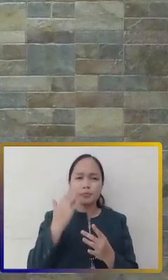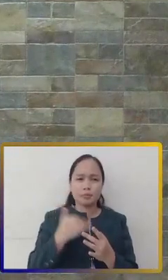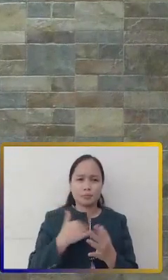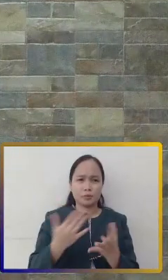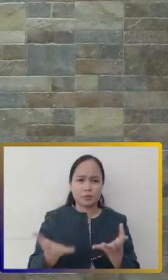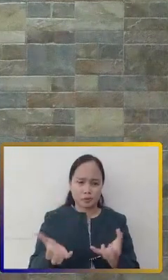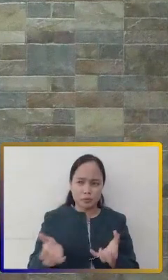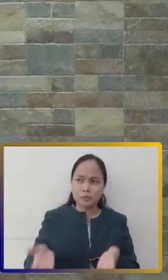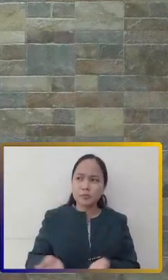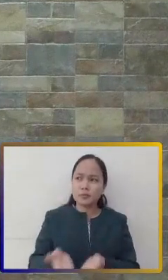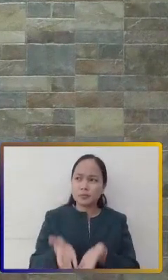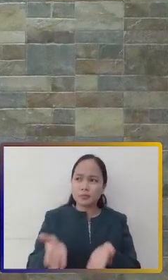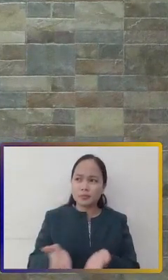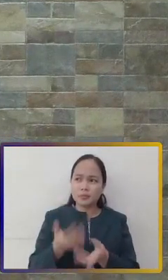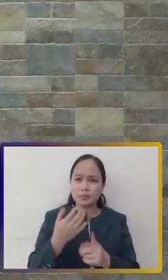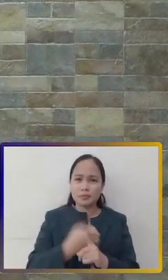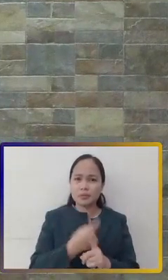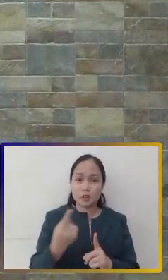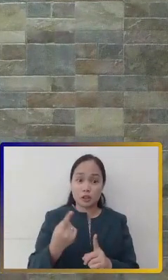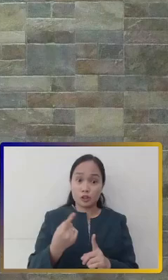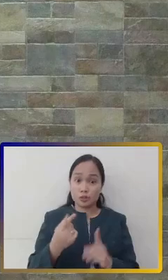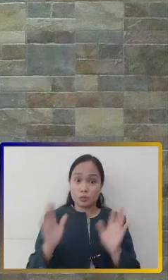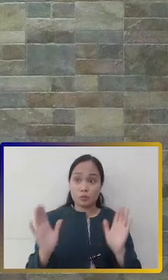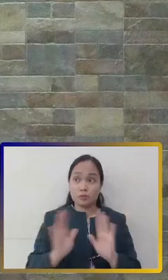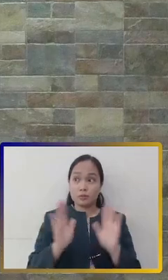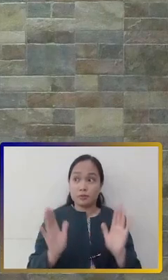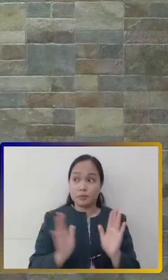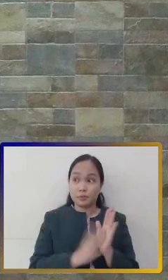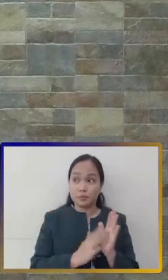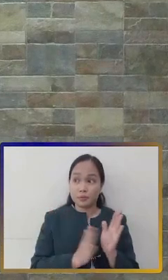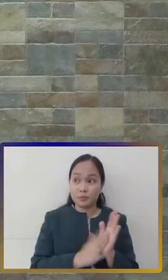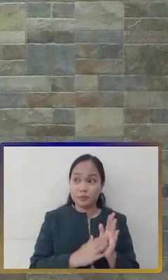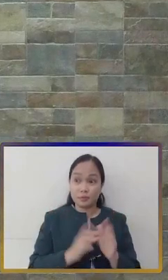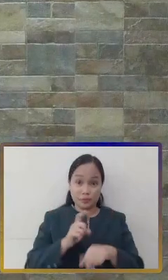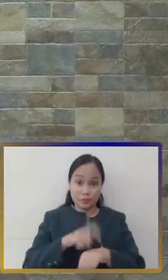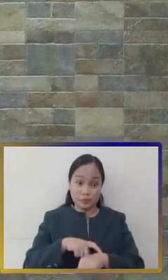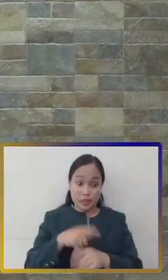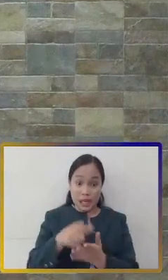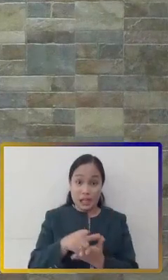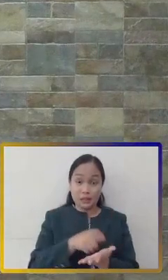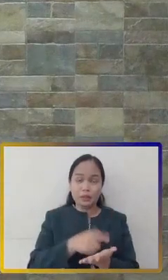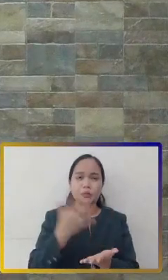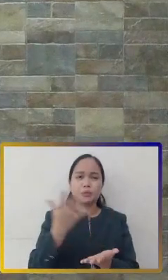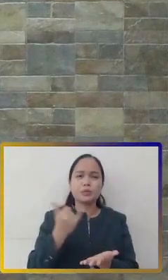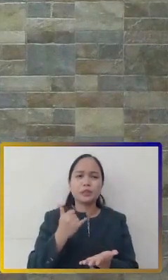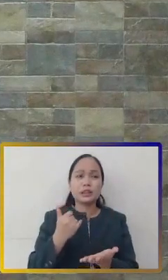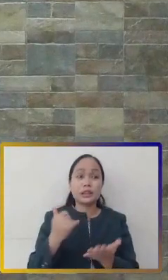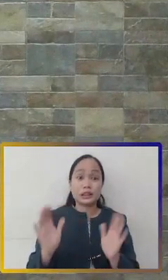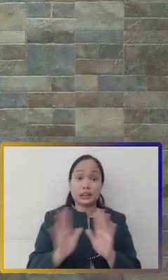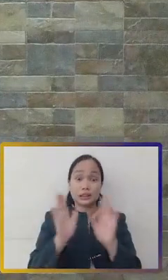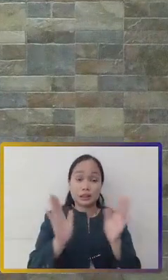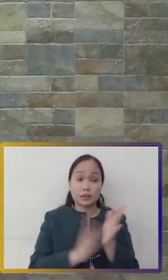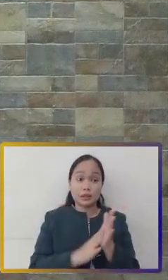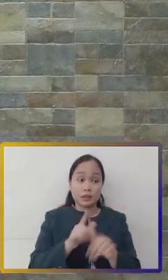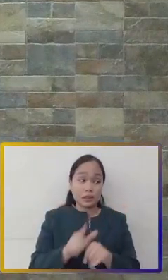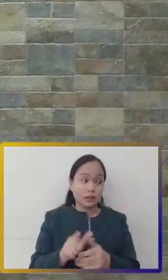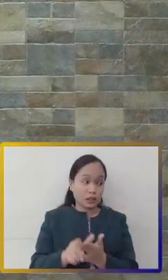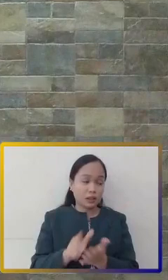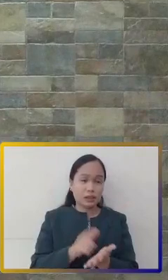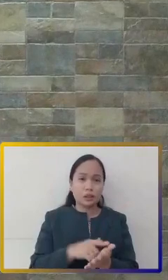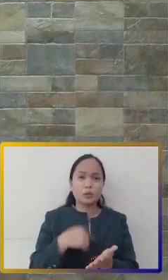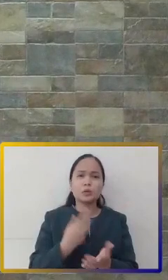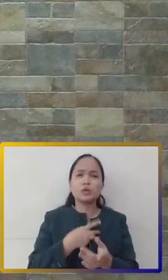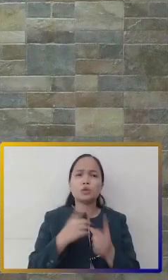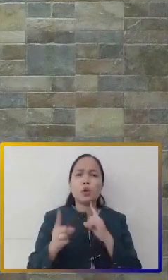nating basta-bastahin yung ating Sunday school time. Because yung Sunday school lesson na meron po tayo, pinag-uusapan po natin about